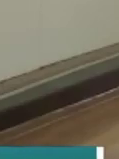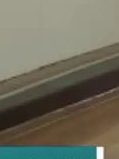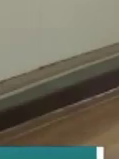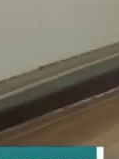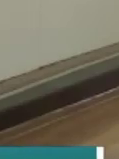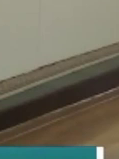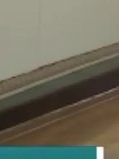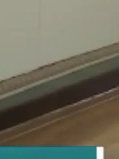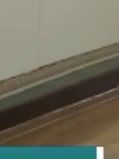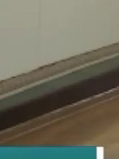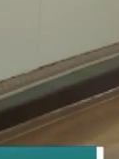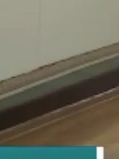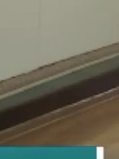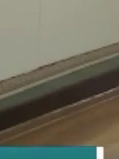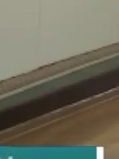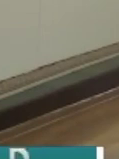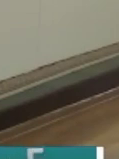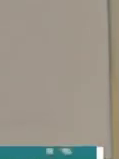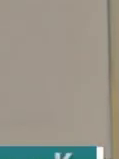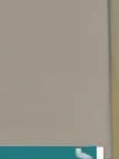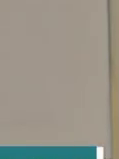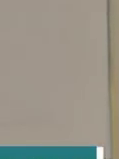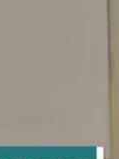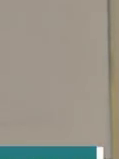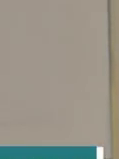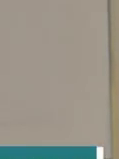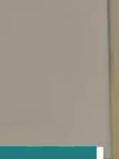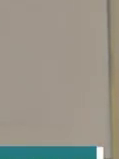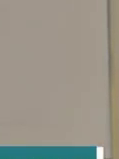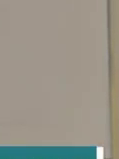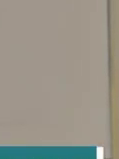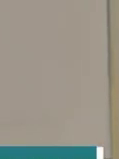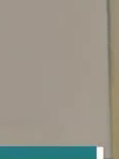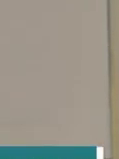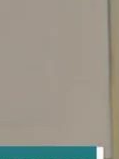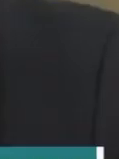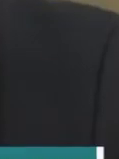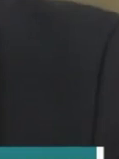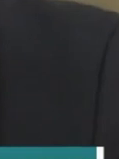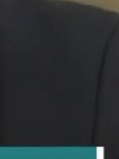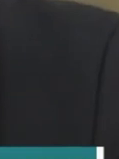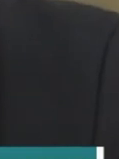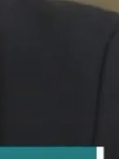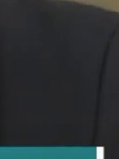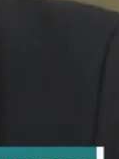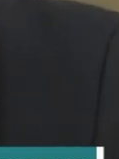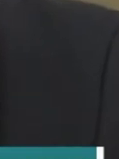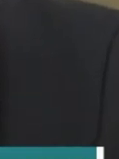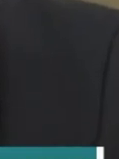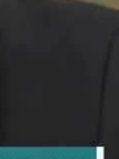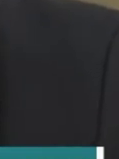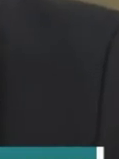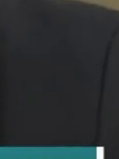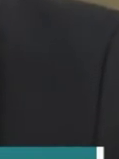рәсіміне жұмсалатын уақыт қысқартылады. Егер бұрын тауарлар уақытша сақтау қоймаларында 2 күнге дейін сақталса, қазіргі таңда тауар